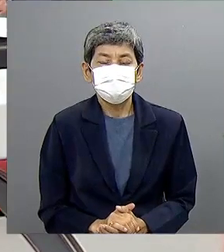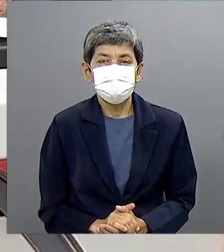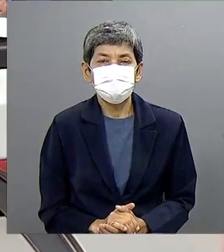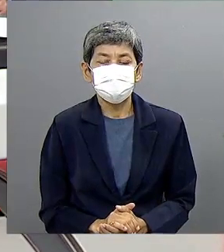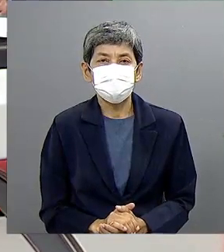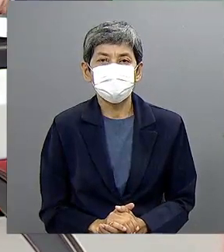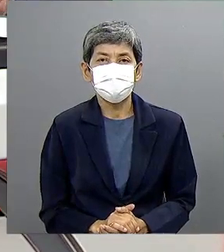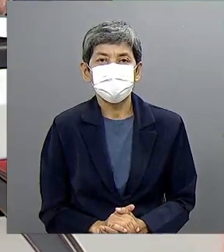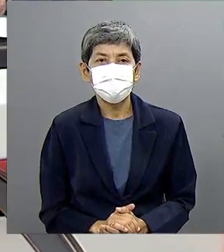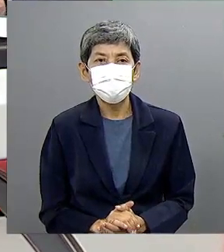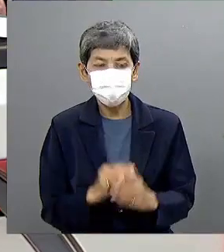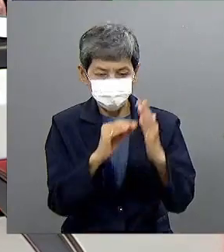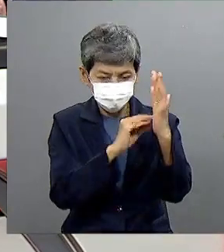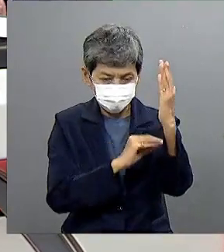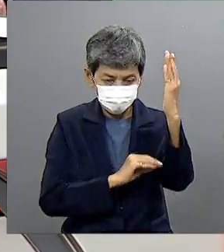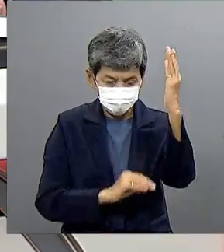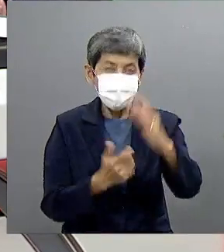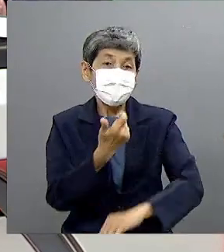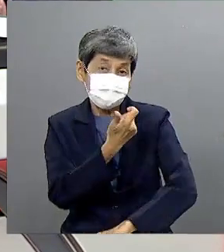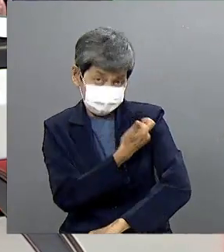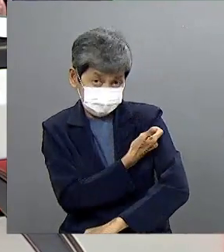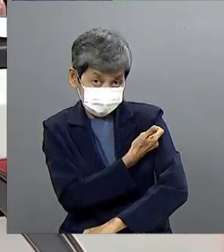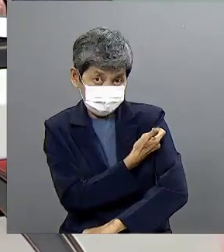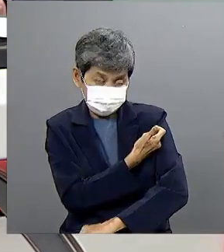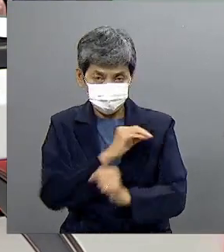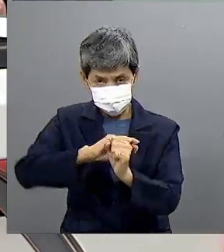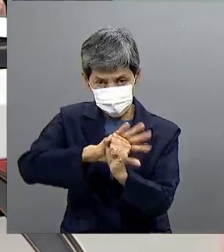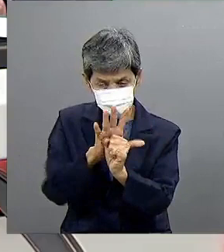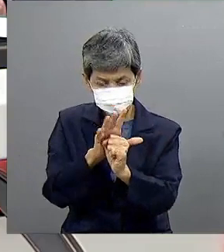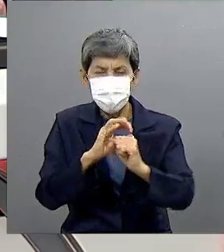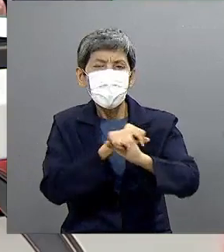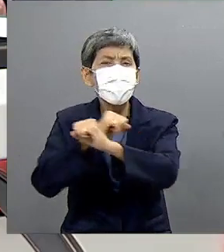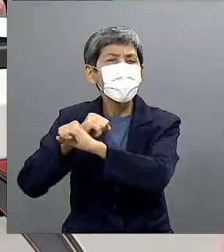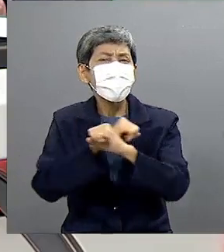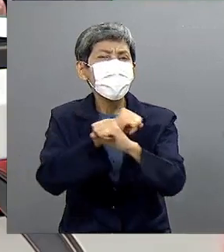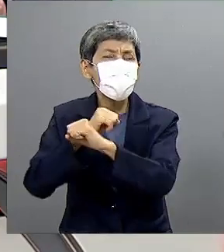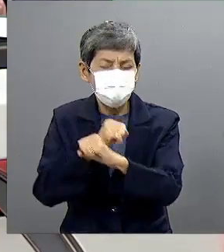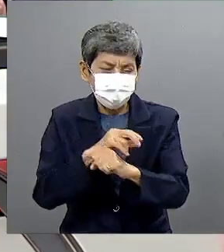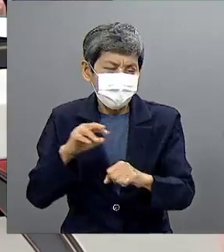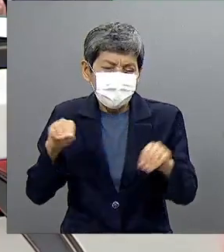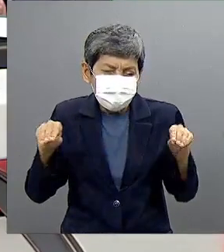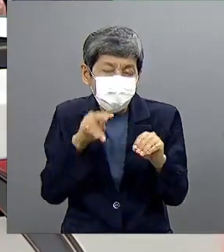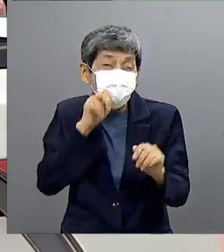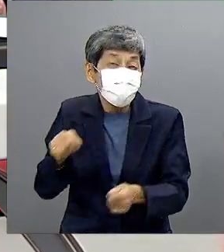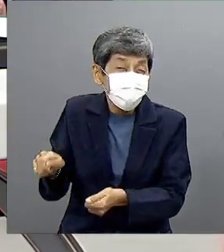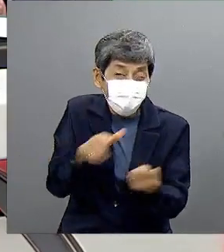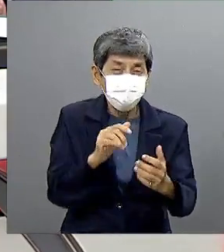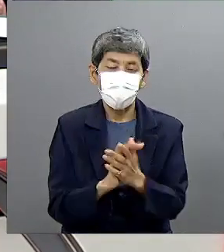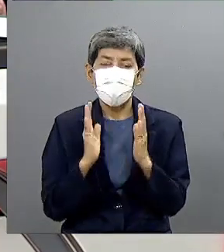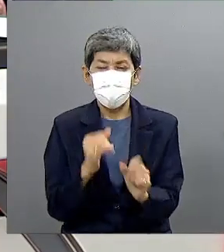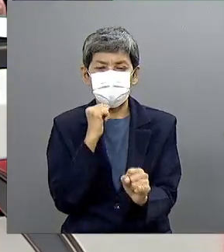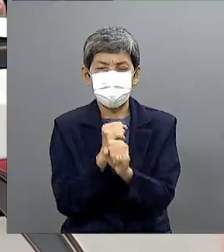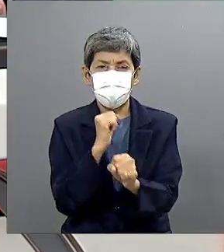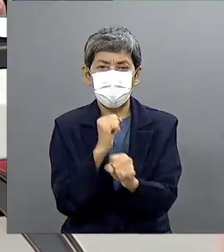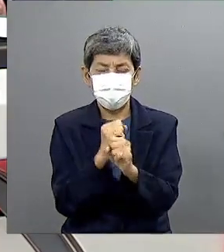ตอนนี้หลายจังหวัดก็เร่งฉีดวัคซีนให้กับประชาชนเพื่อสร้างภูมิคุ้มกันนะคะก่อนเทศกาลสงกรานต์ค่ะที่ลูกหลานไปทำงานต่างจังหวัดนั้นจะเดินทางก